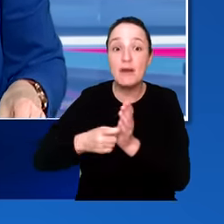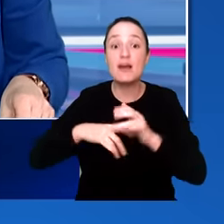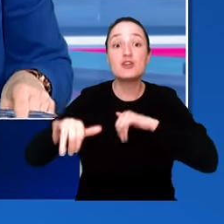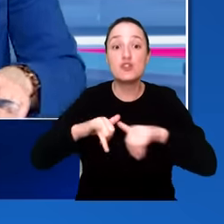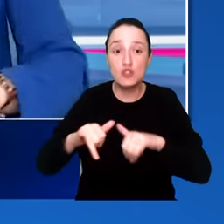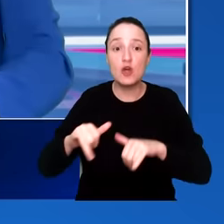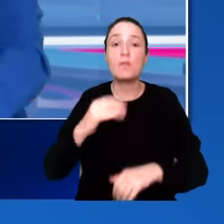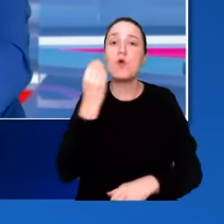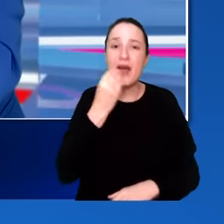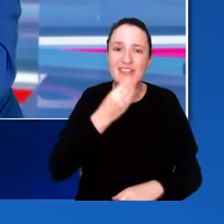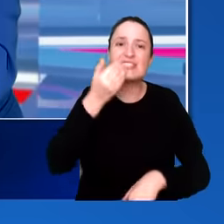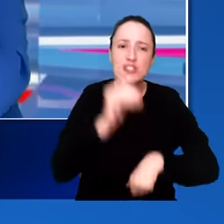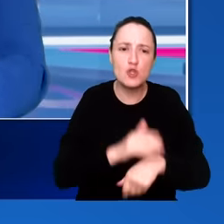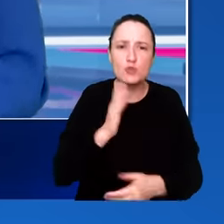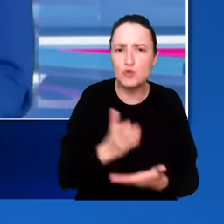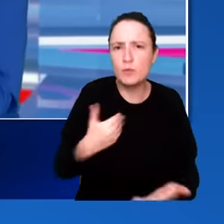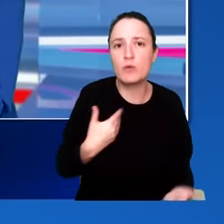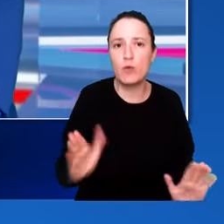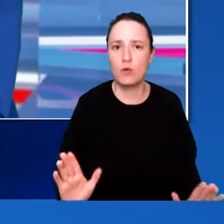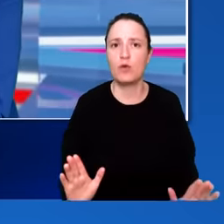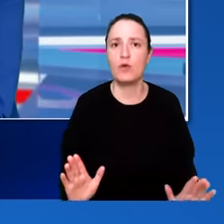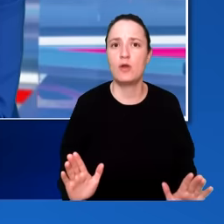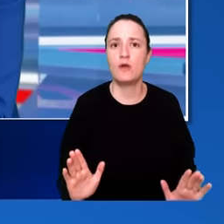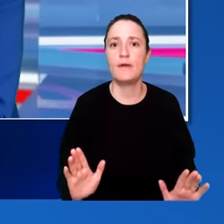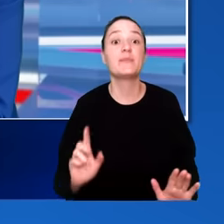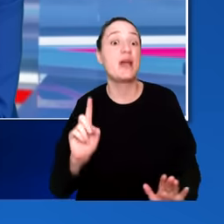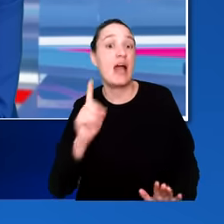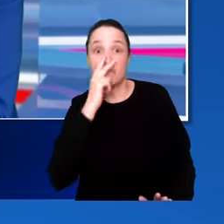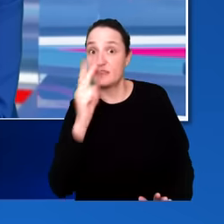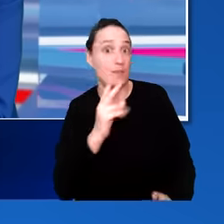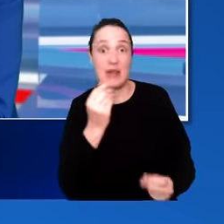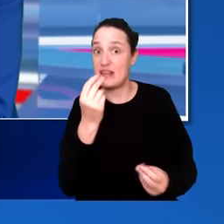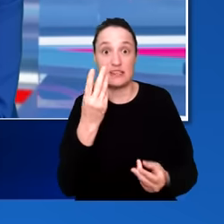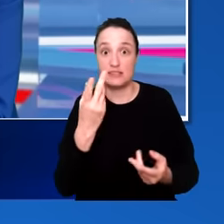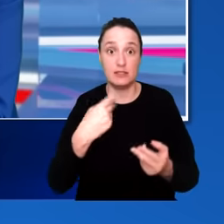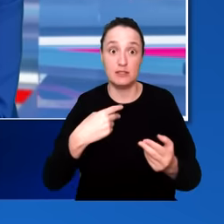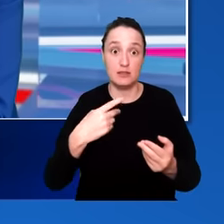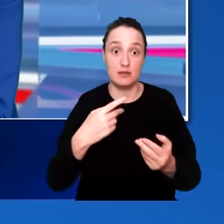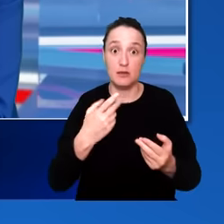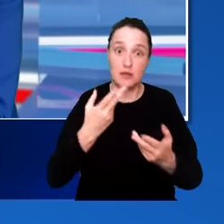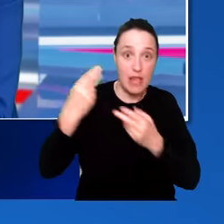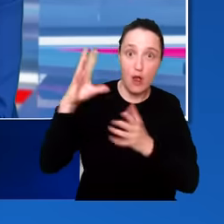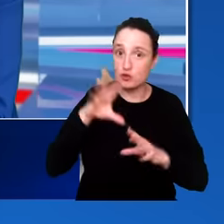Mateusza Morawieckiego. Natomiast jak widać, pieniędzy za to nie dostaliście.